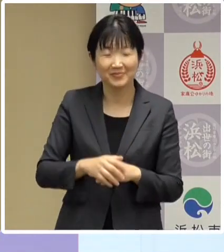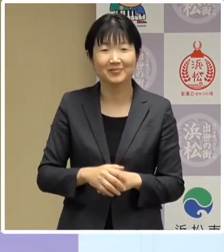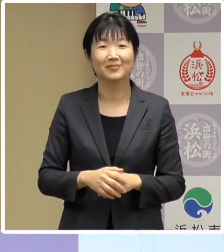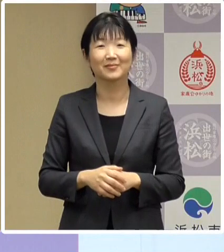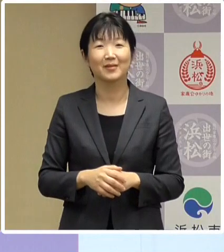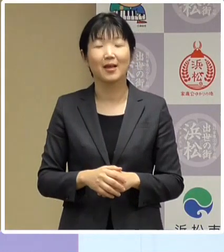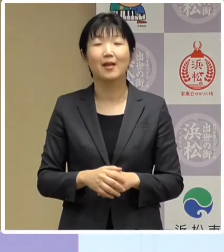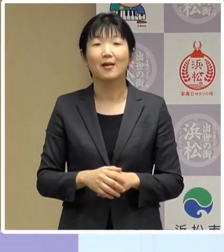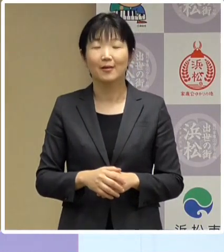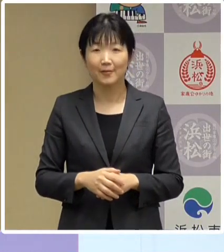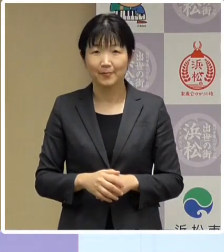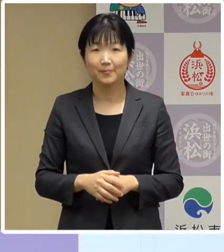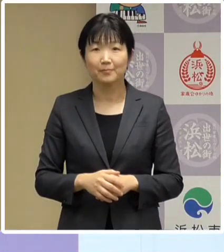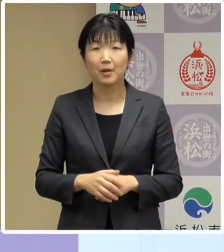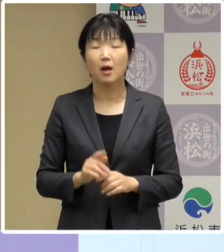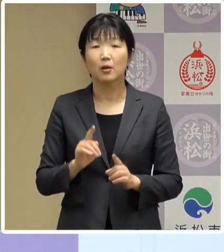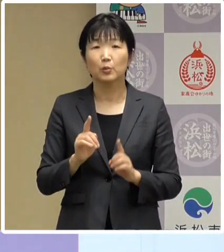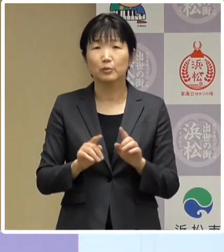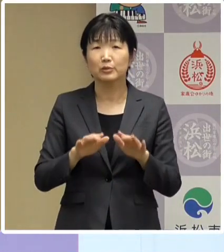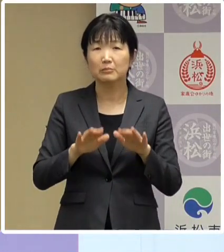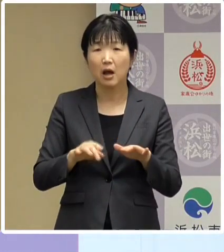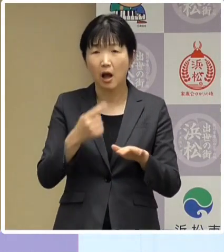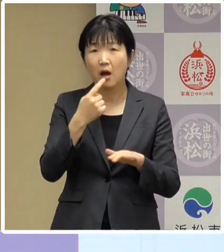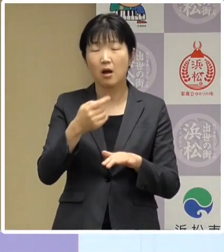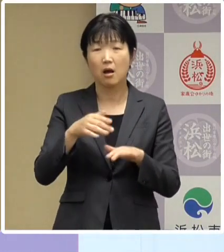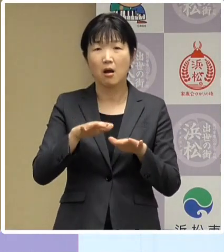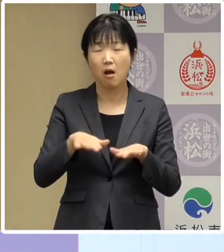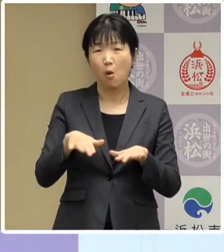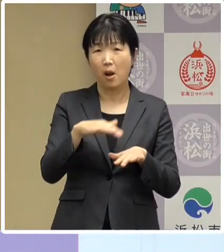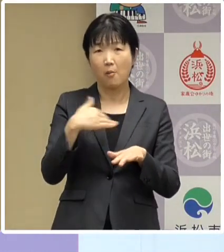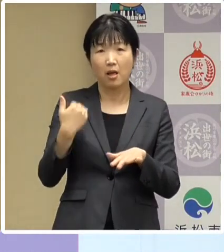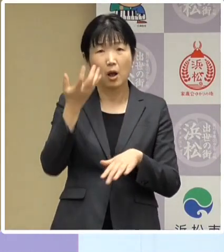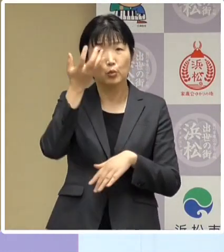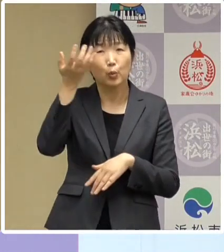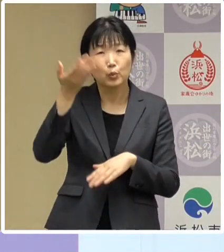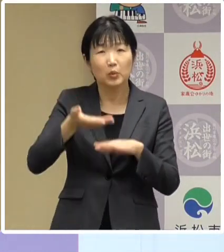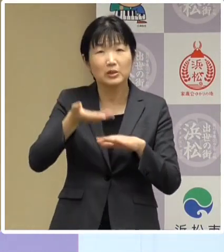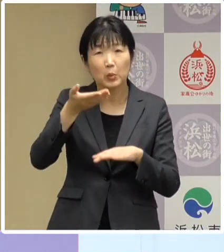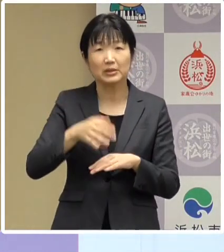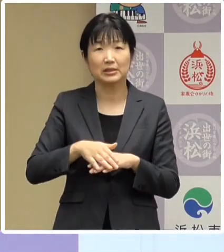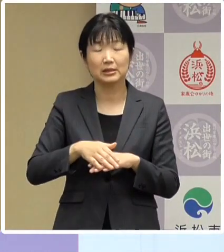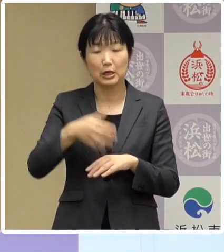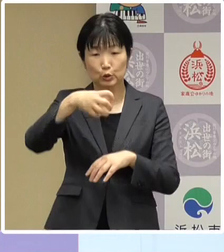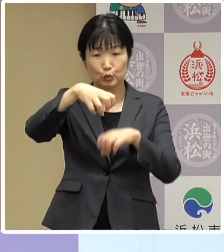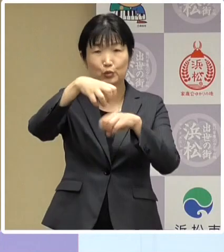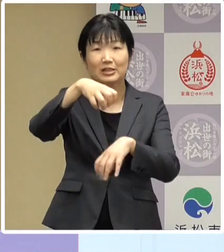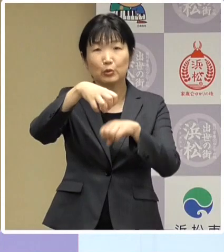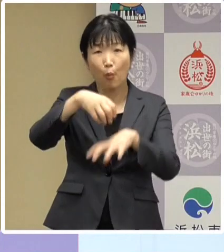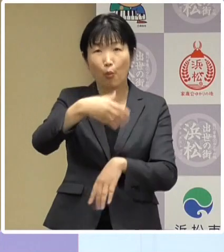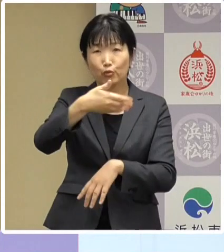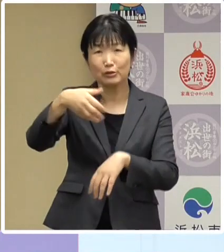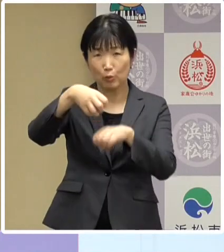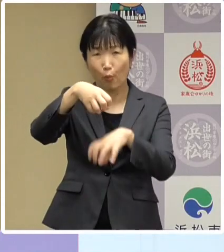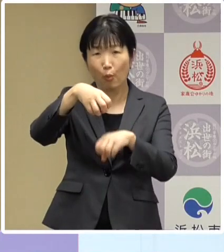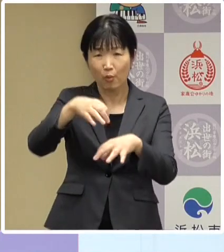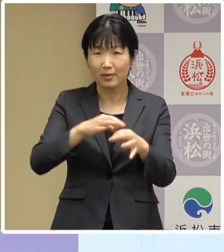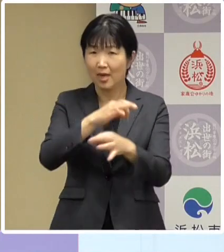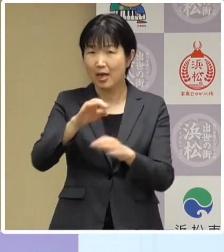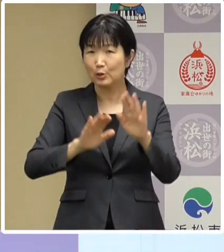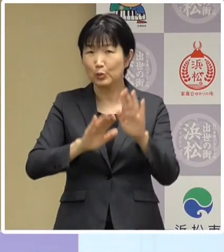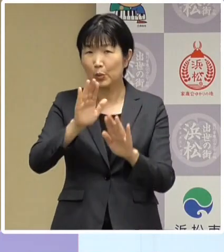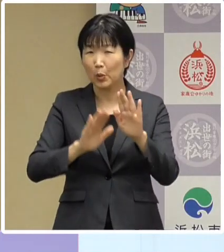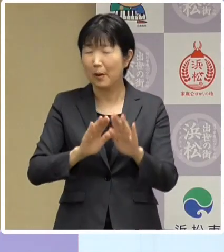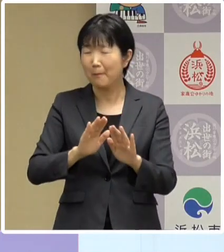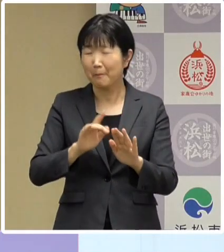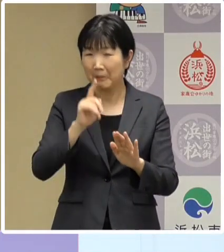もかなりですね、あの我々予想した以上に、まあ、水道のですね、あの経営状況良くないということ